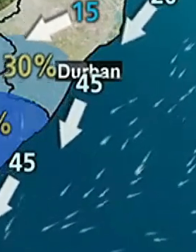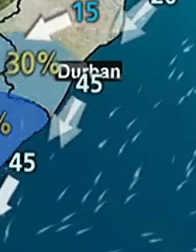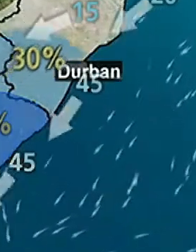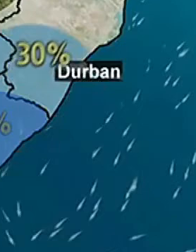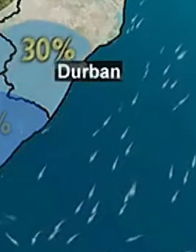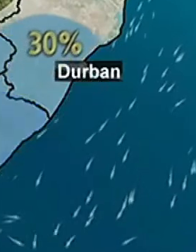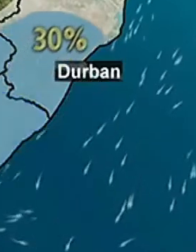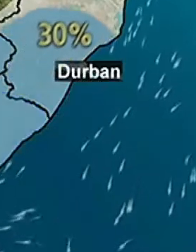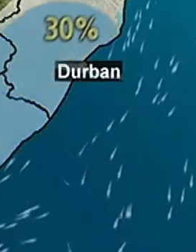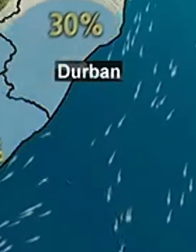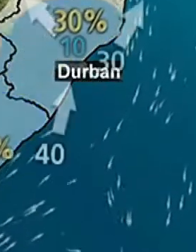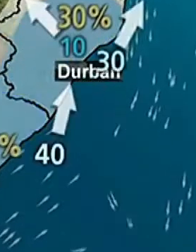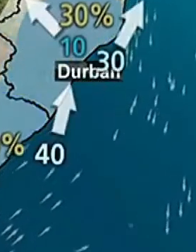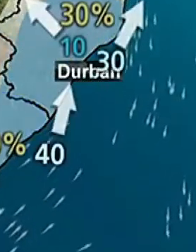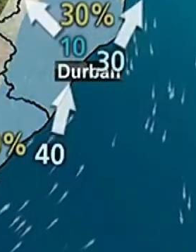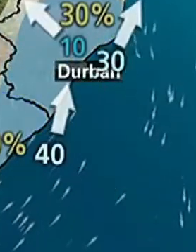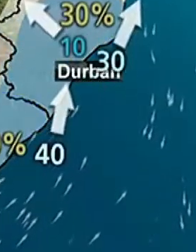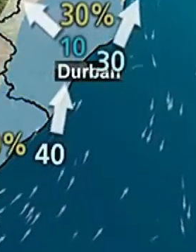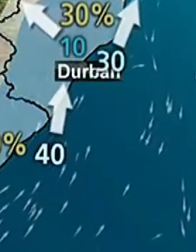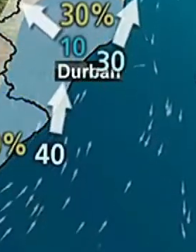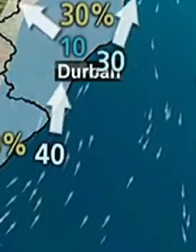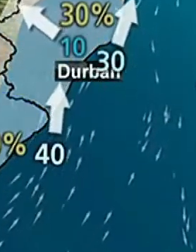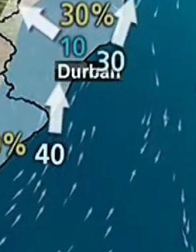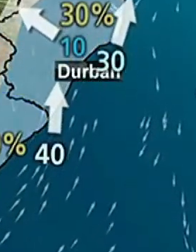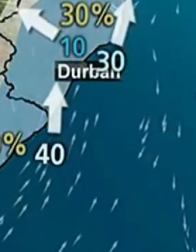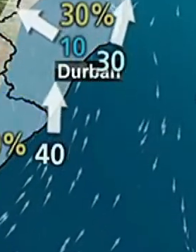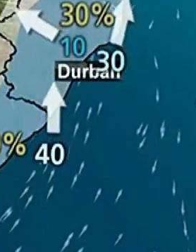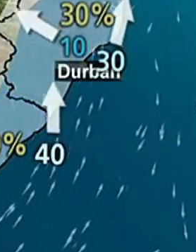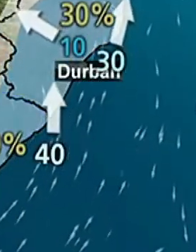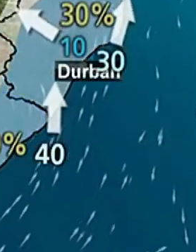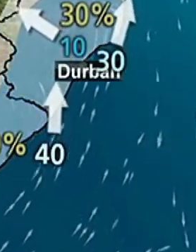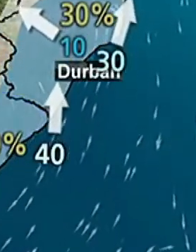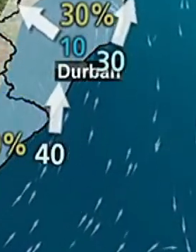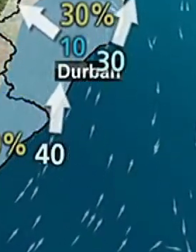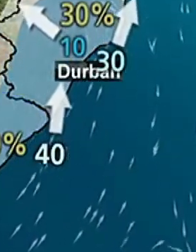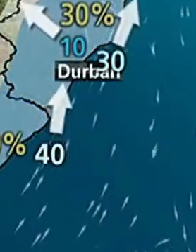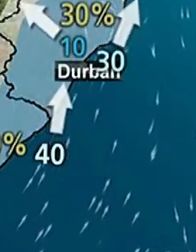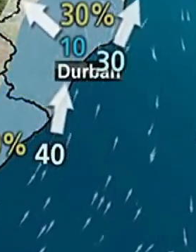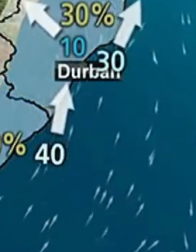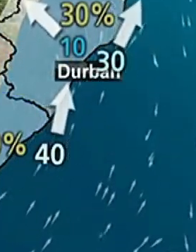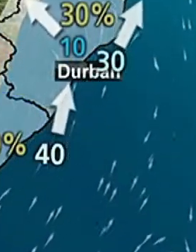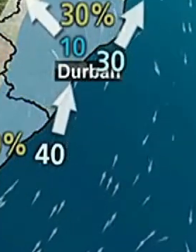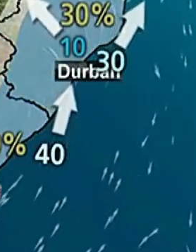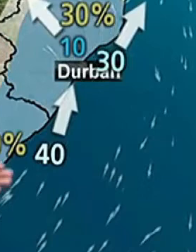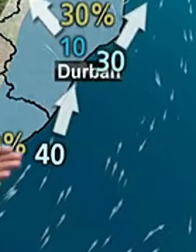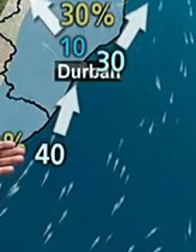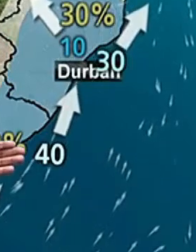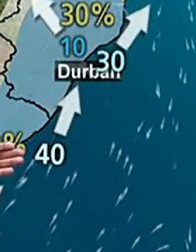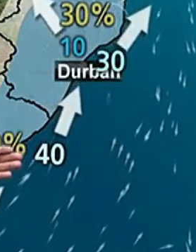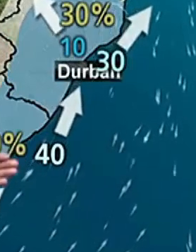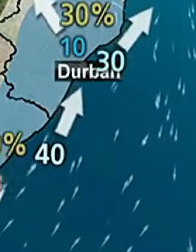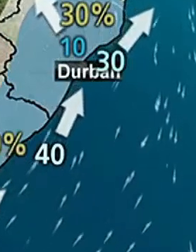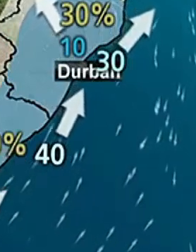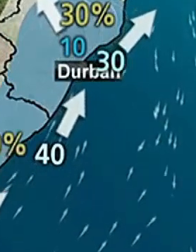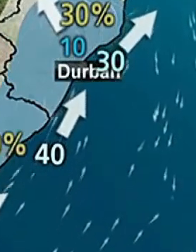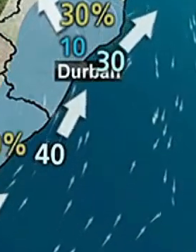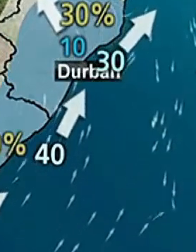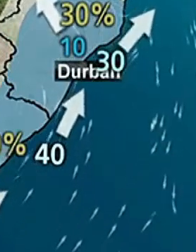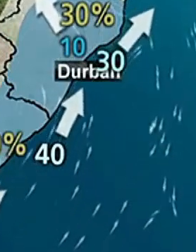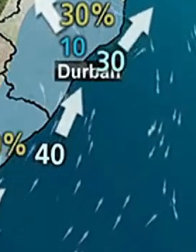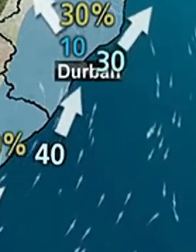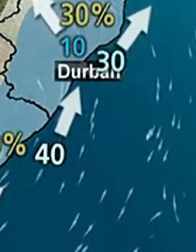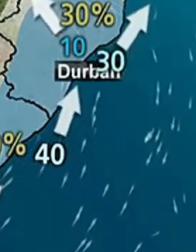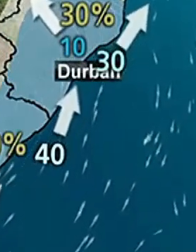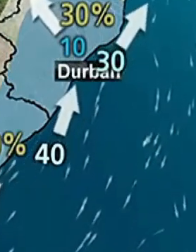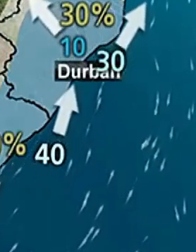go ka dikalong tša ka boqebega la ka moswana re sa bona gabotse gona go lotse di botse tša dipula di kadile gabotse ka lebopong la rena ka KwaZulu-Natal le ona le go ka dikalong tše